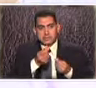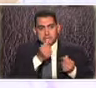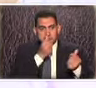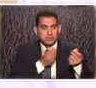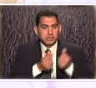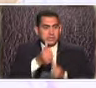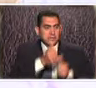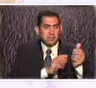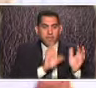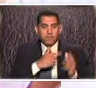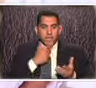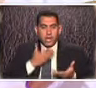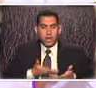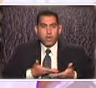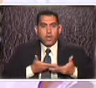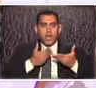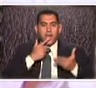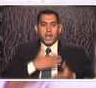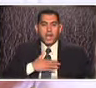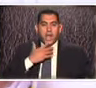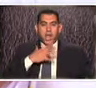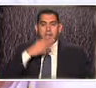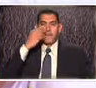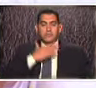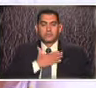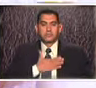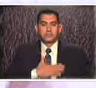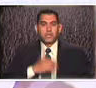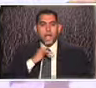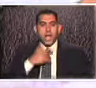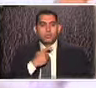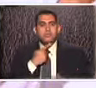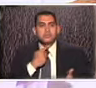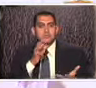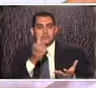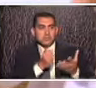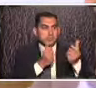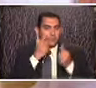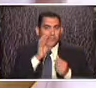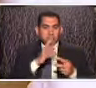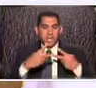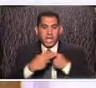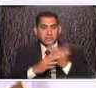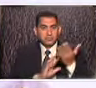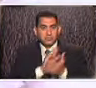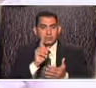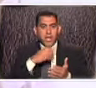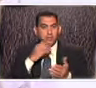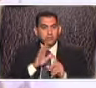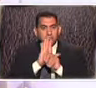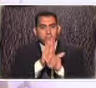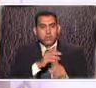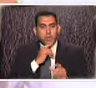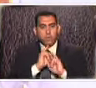تزكيه الانفس الذي فيه تقليل حظوظ النفس ورغباتها التي تتقاطع مع مع ما ندعي انه خدمه